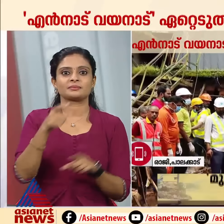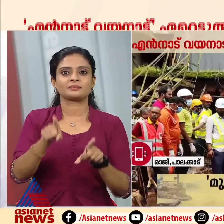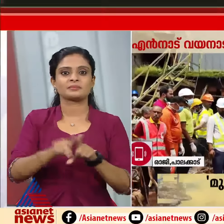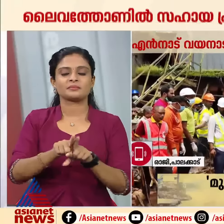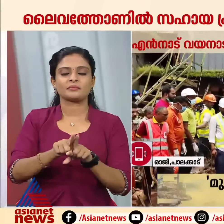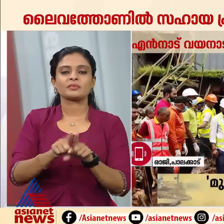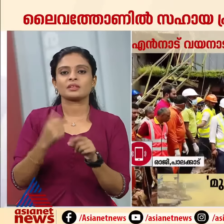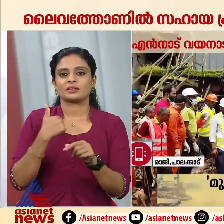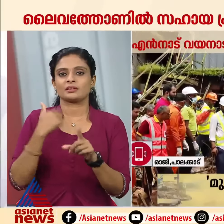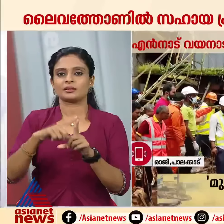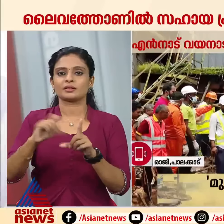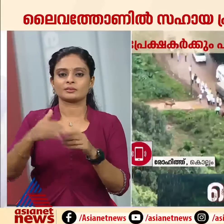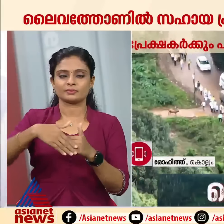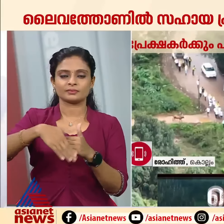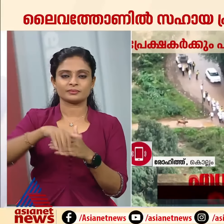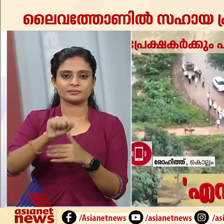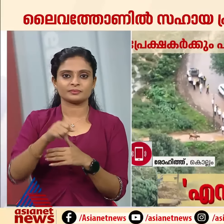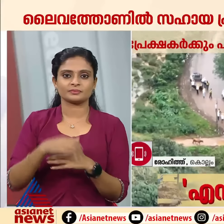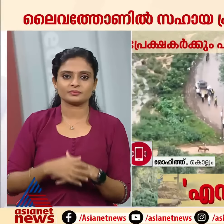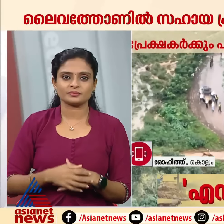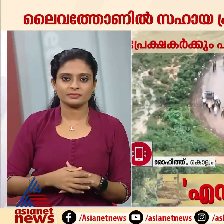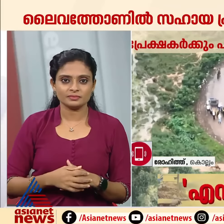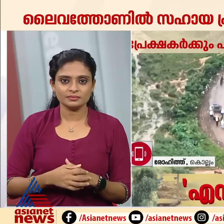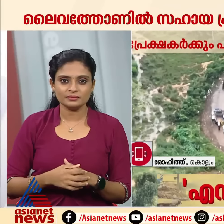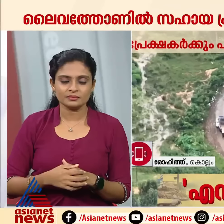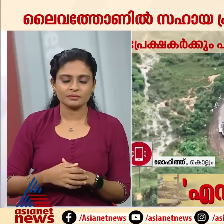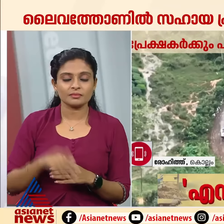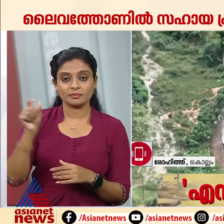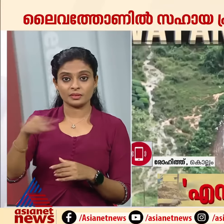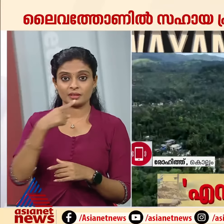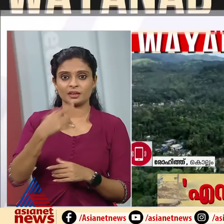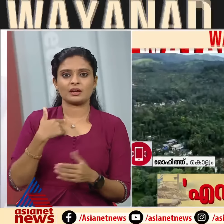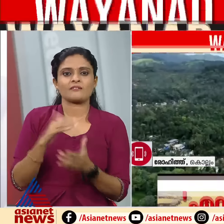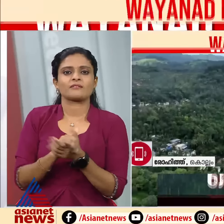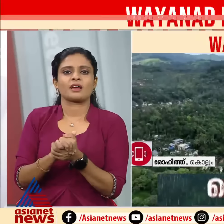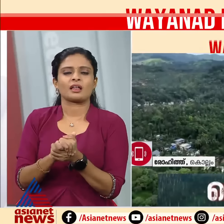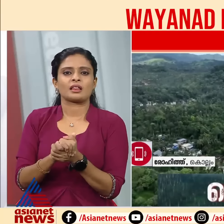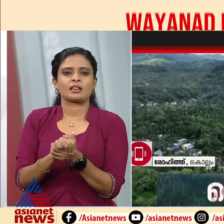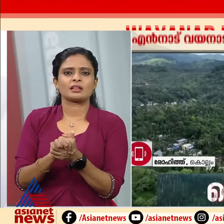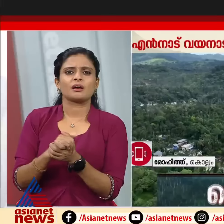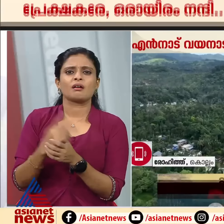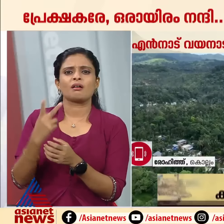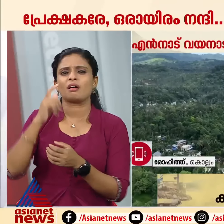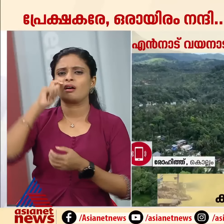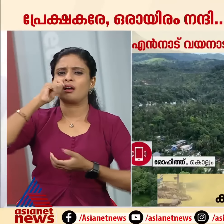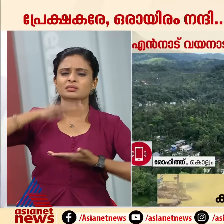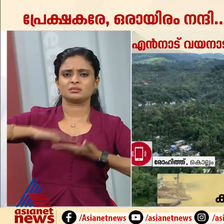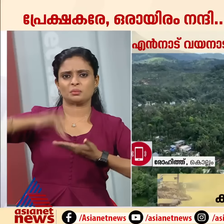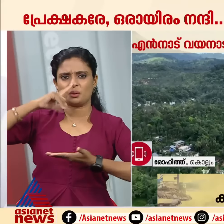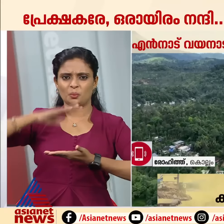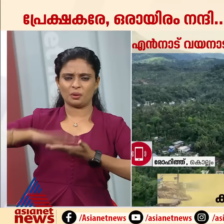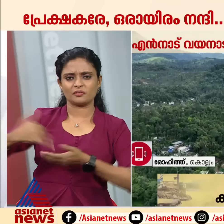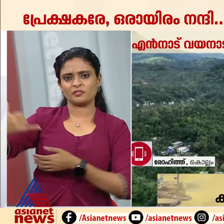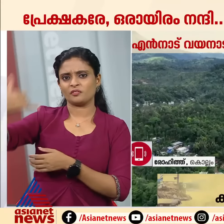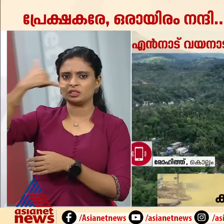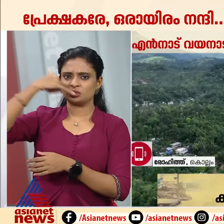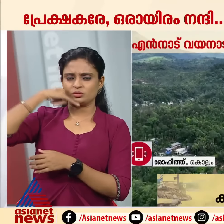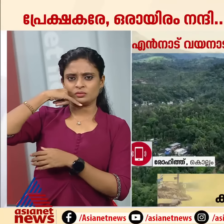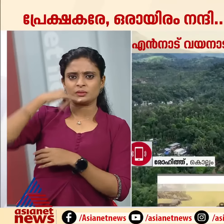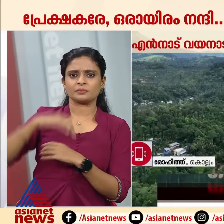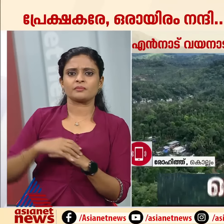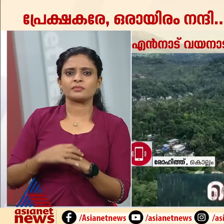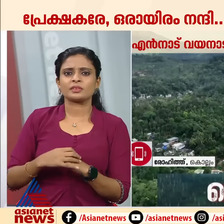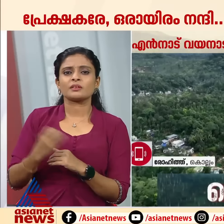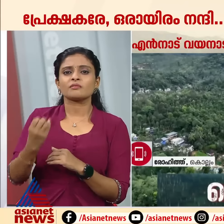ഒരു സംവിധാനമാണ് ചെയ്യാൻ പോകുന്നത്. അപ്പൊ എന്റെ ഒരു സുഹൃത്തുക്കളായ ദമ്പതികള് പെണ്ണലെ എന്നെ വിളിച്ചിട്ട് പറയണ്ടേ, അപ്പൊ അവർക്ക് അവിടെ നിന്ന് ഒറ്റപ്പെട്ടു പോയ ഒരു